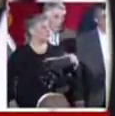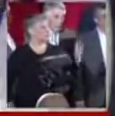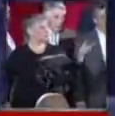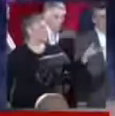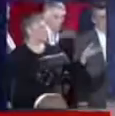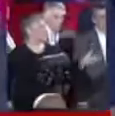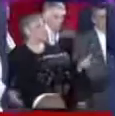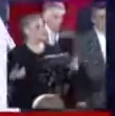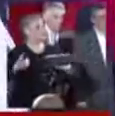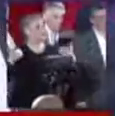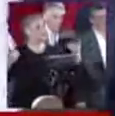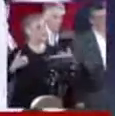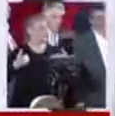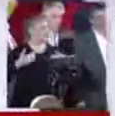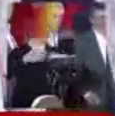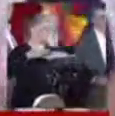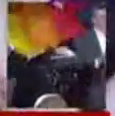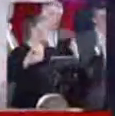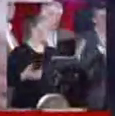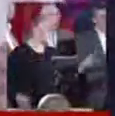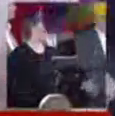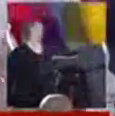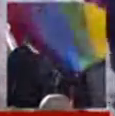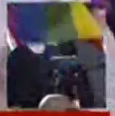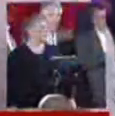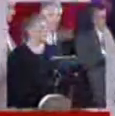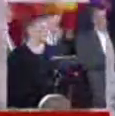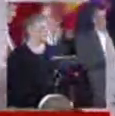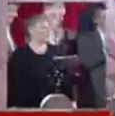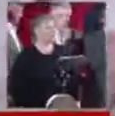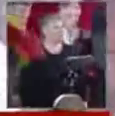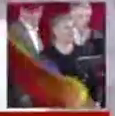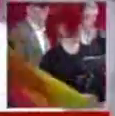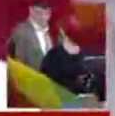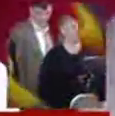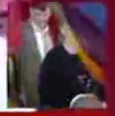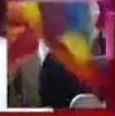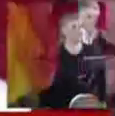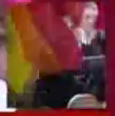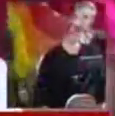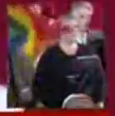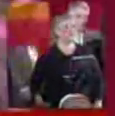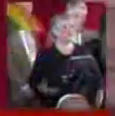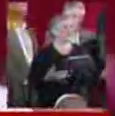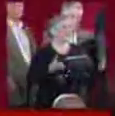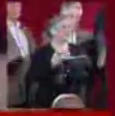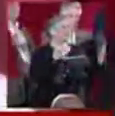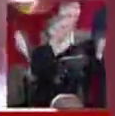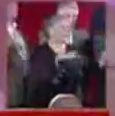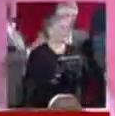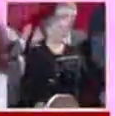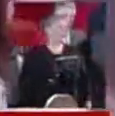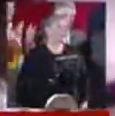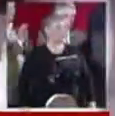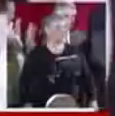νέους ανθρώπους τη νέα γενιά των ελλήνων δημιουργών η γνωστοί και αγαπητή στο κοινό με ενεργή παρουσία όμως και στα κινήματα και στους